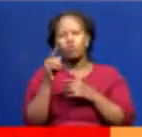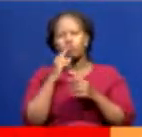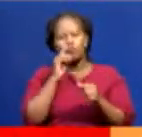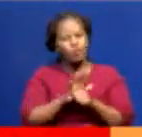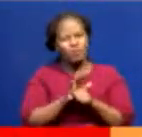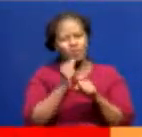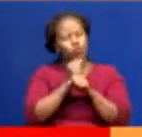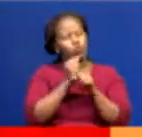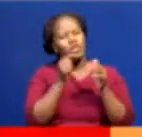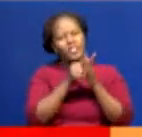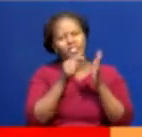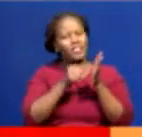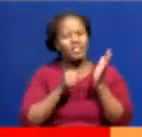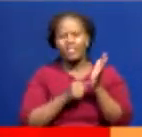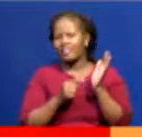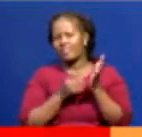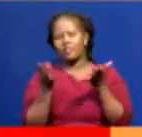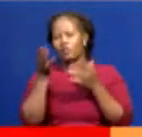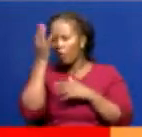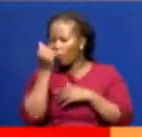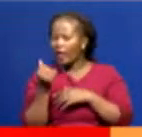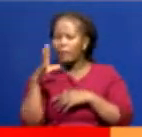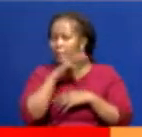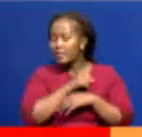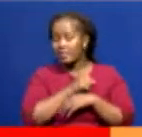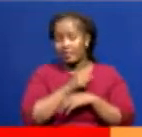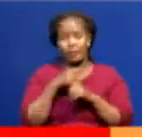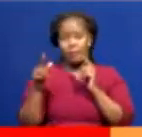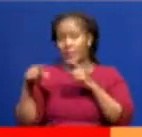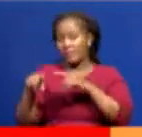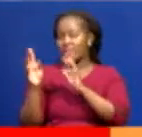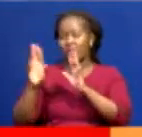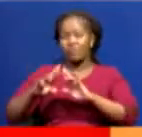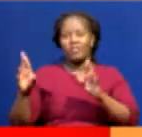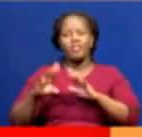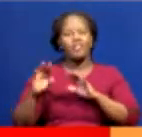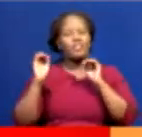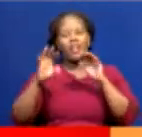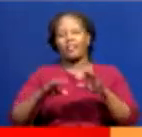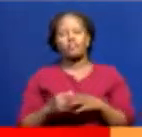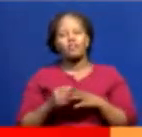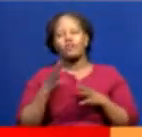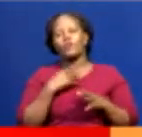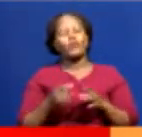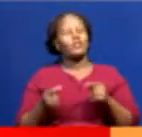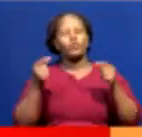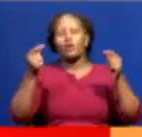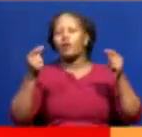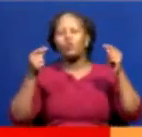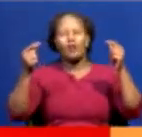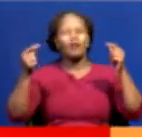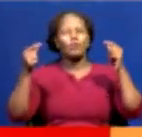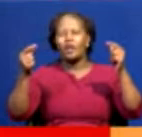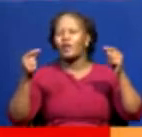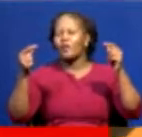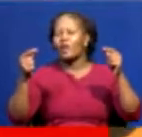mbona hamufanyi? Tuko tayari. Lakini hawa hawataki. Wao wanataka tuende maandamano. Wanataka kusambaratisha inchi. My investor